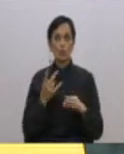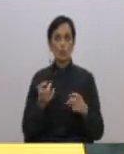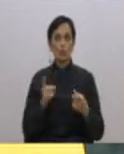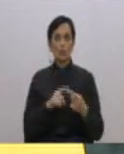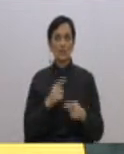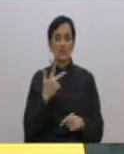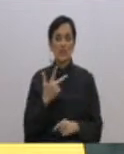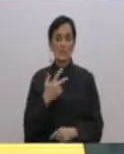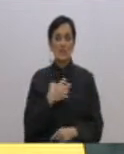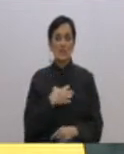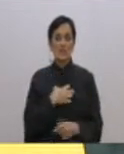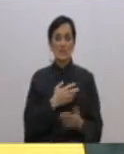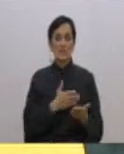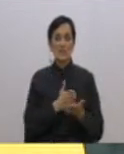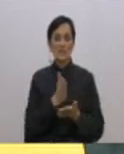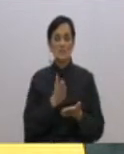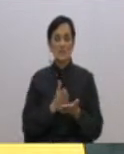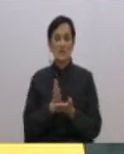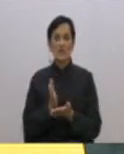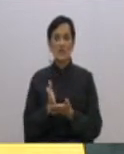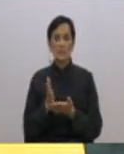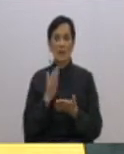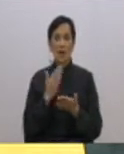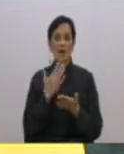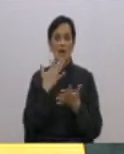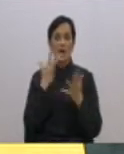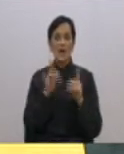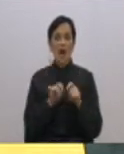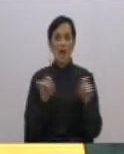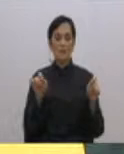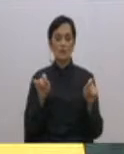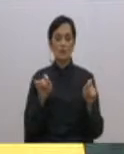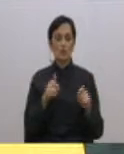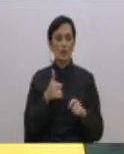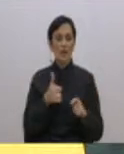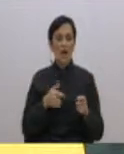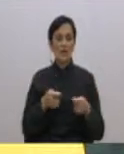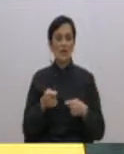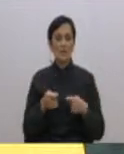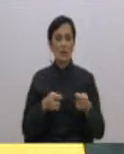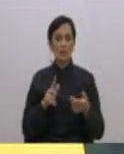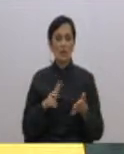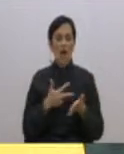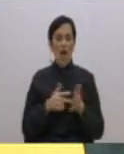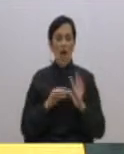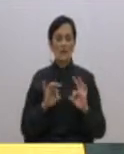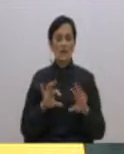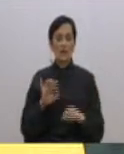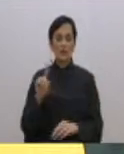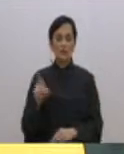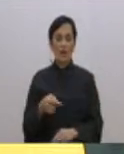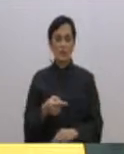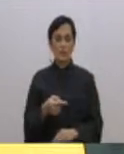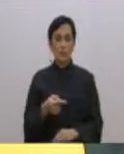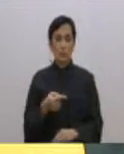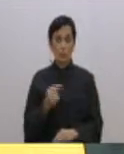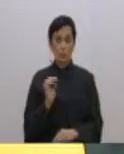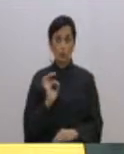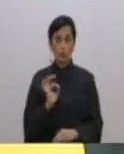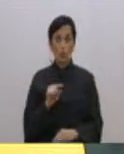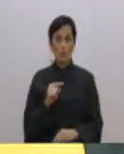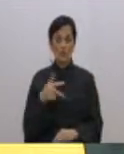ძირითად პრინციპს და ეს პრინციპები გახლავთ: გამჭვირვალობა, კარგი მართველობა და ანგარიშ ვალდებულება. Da, sore, da,